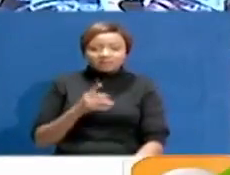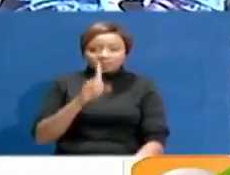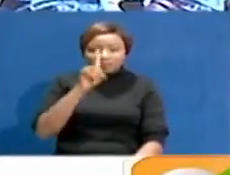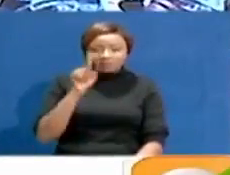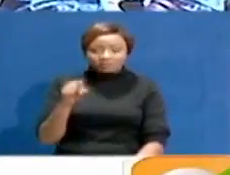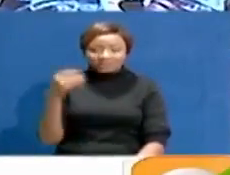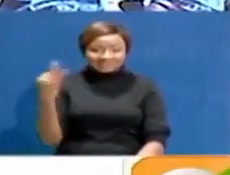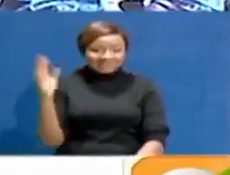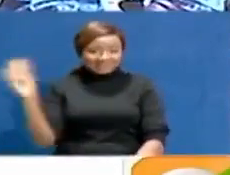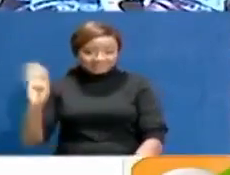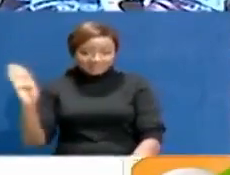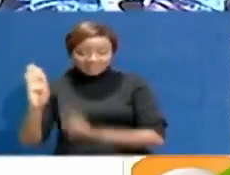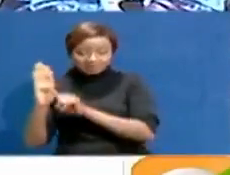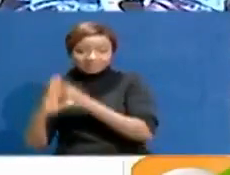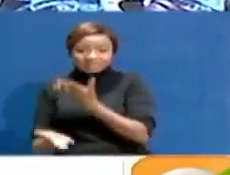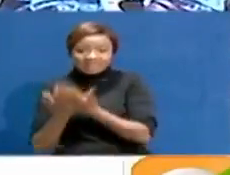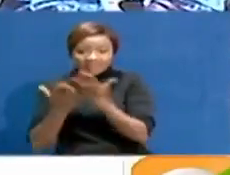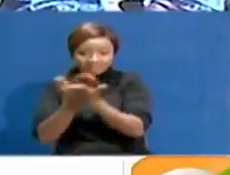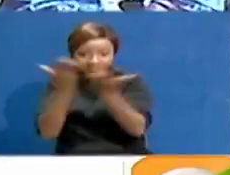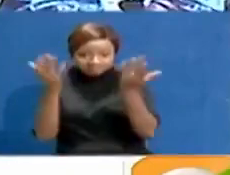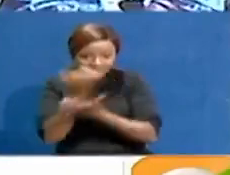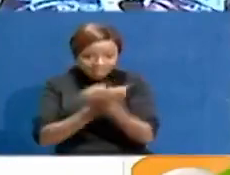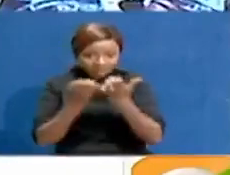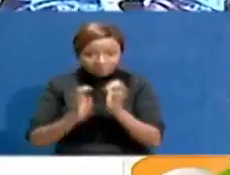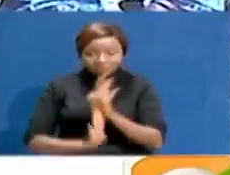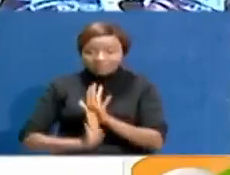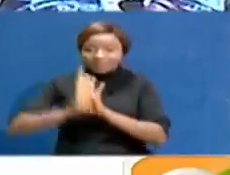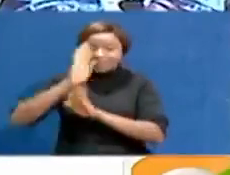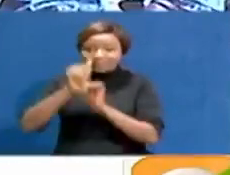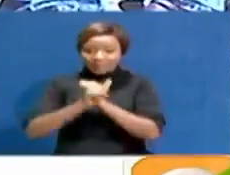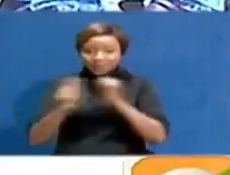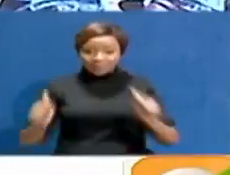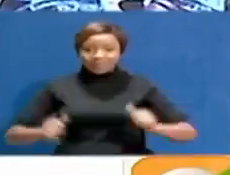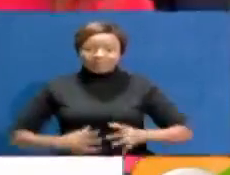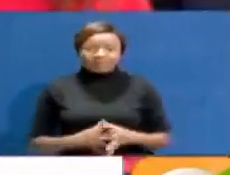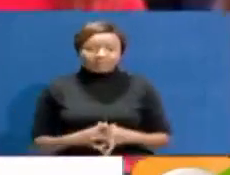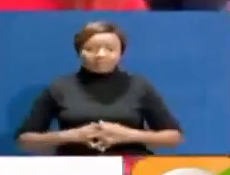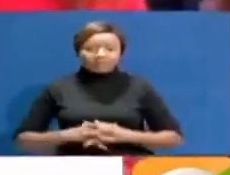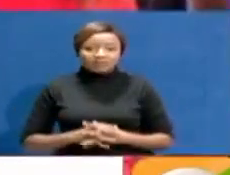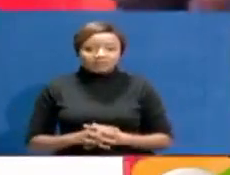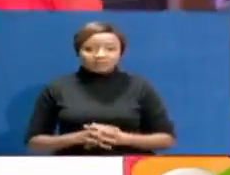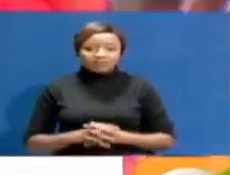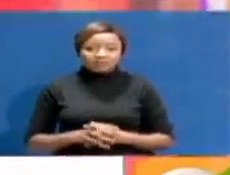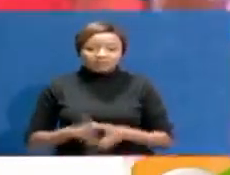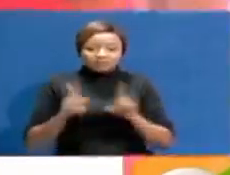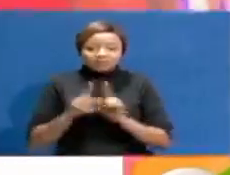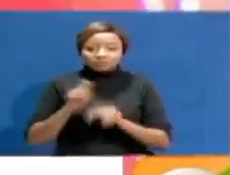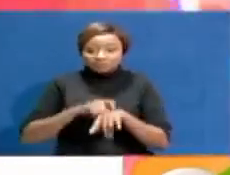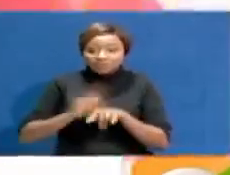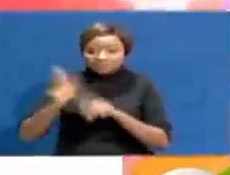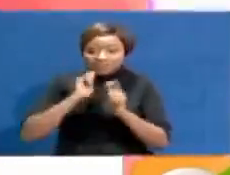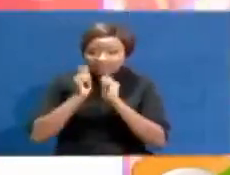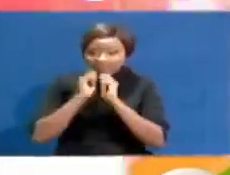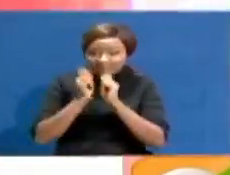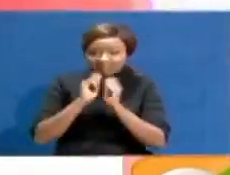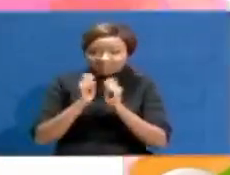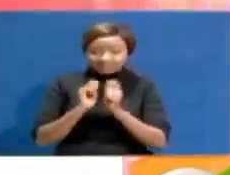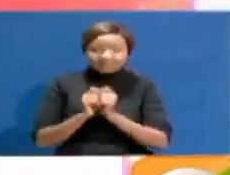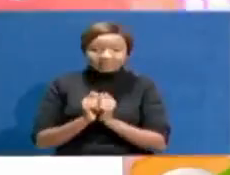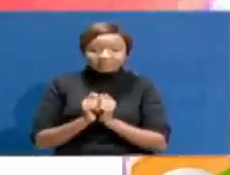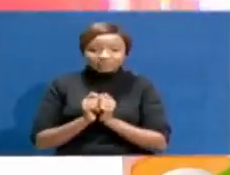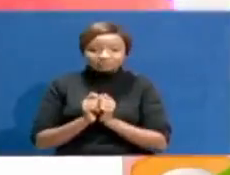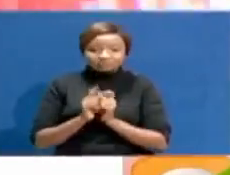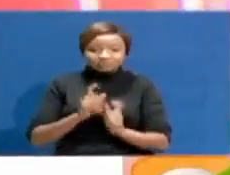1.3 unaonuia kuinua kiuchumi kupitia ujasiriamali na mafunzo ya kibiashara. Akizungumza wakati wa kuwatuza washindi